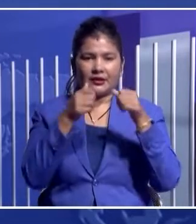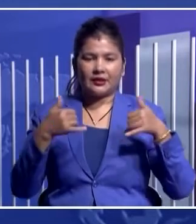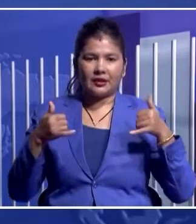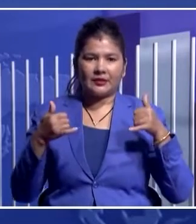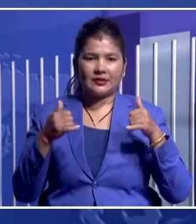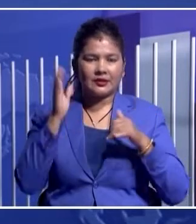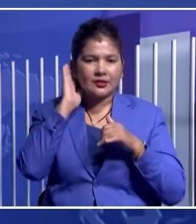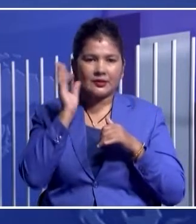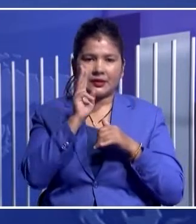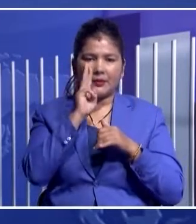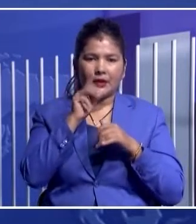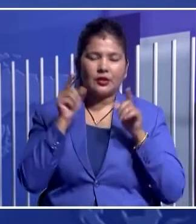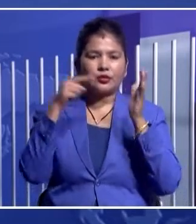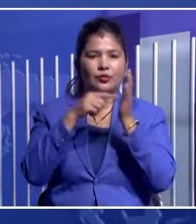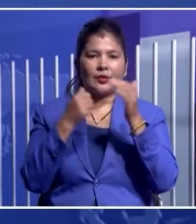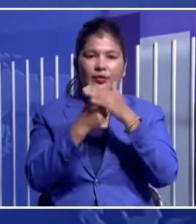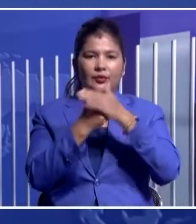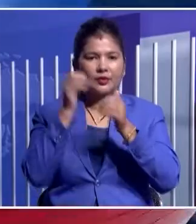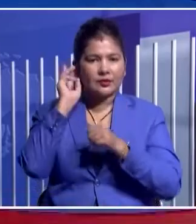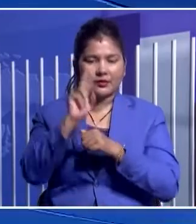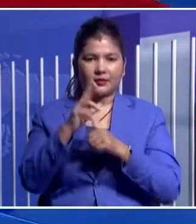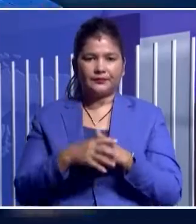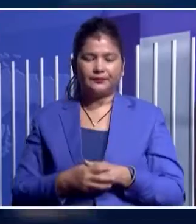लगावको समाचार पनि। तर सुरुमा प्रमुख समाचार।